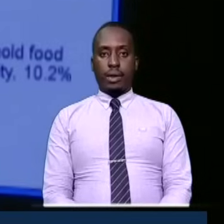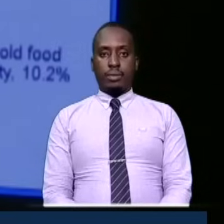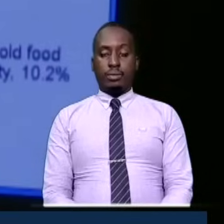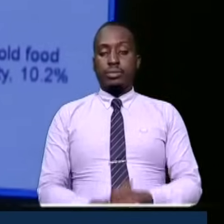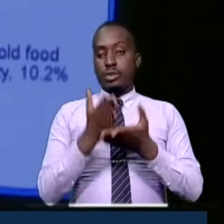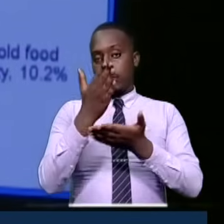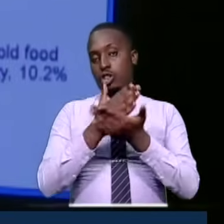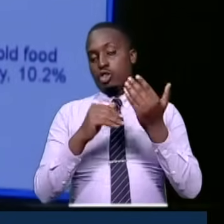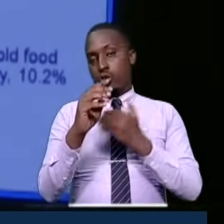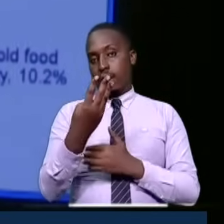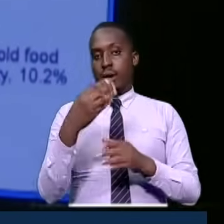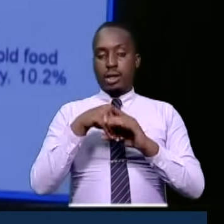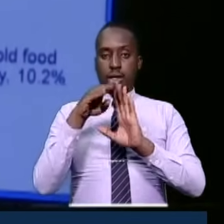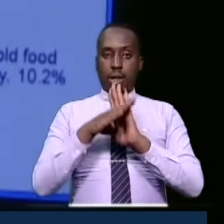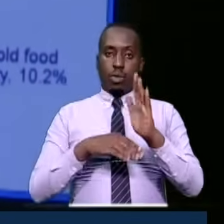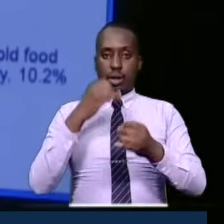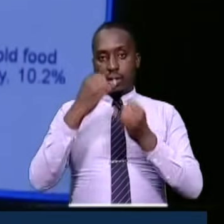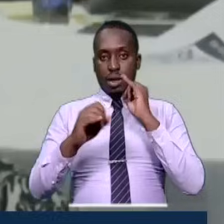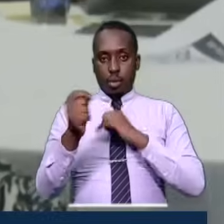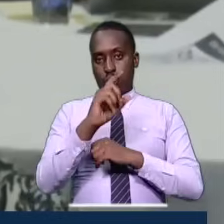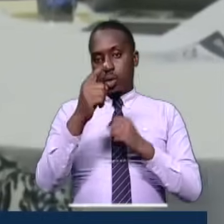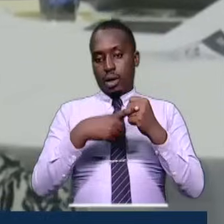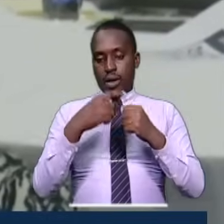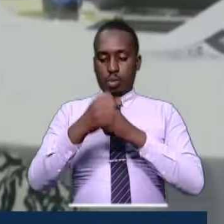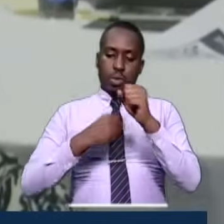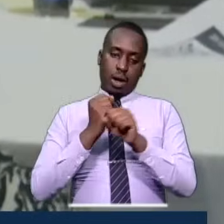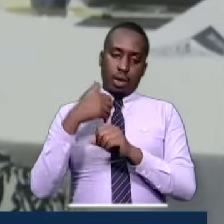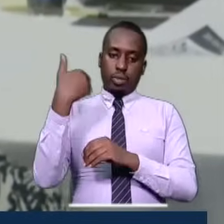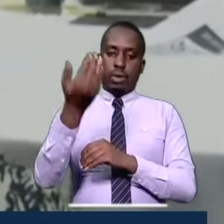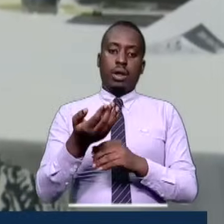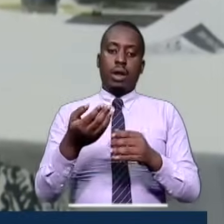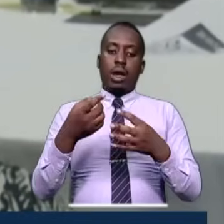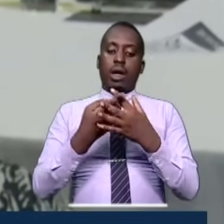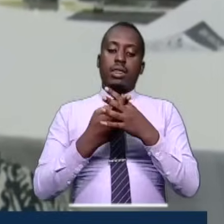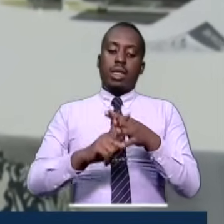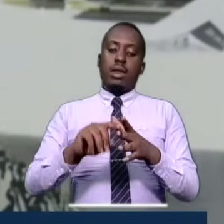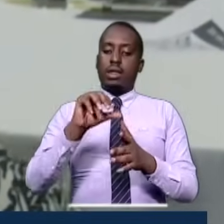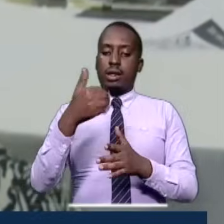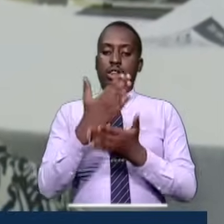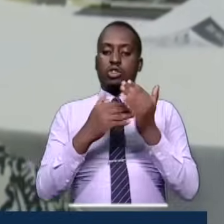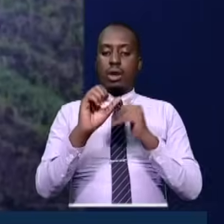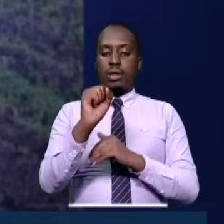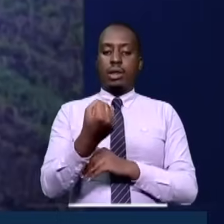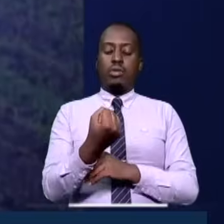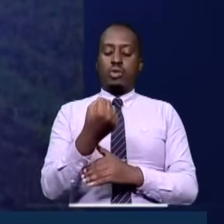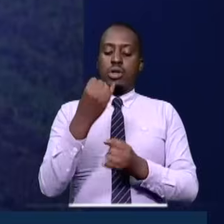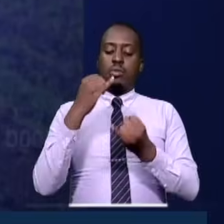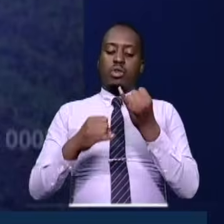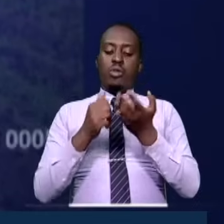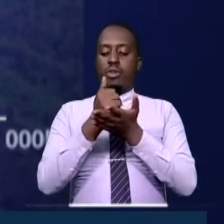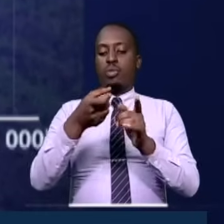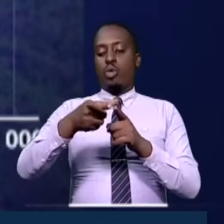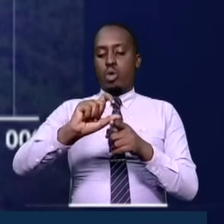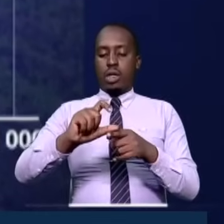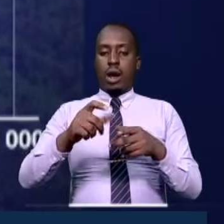Iki cyiciro cya kane cy'igahunda kizarangira mu kwezi kwa gatandatu k'umwaka utaha hagahita hatangira icya gatanu kimaze gufasha mu kongera